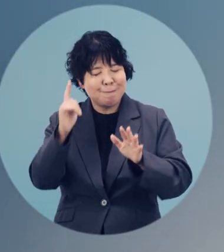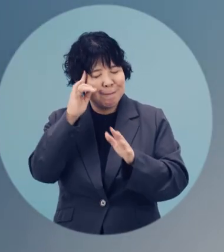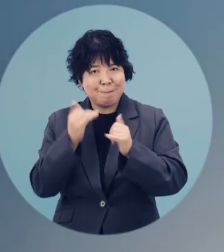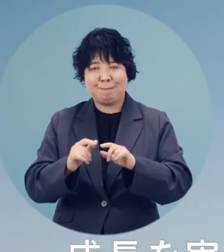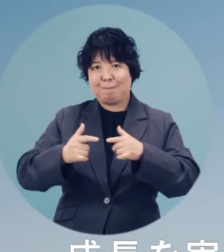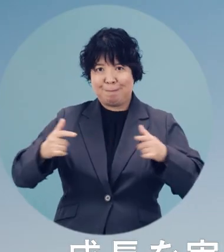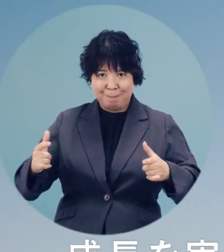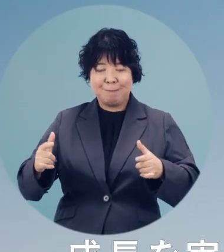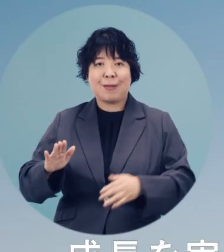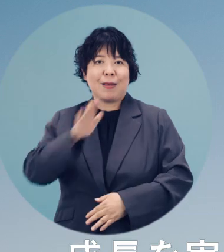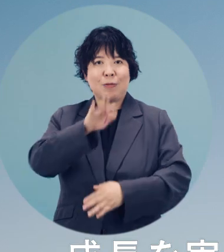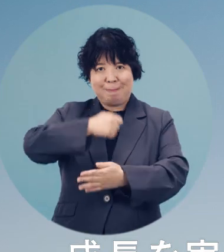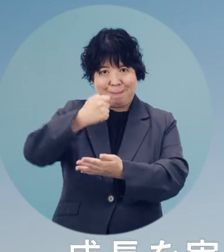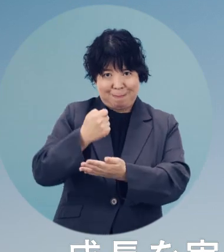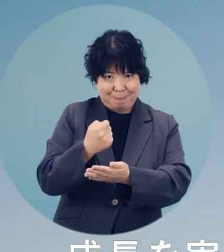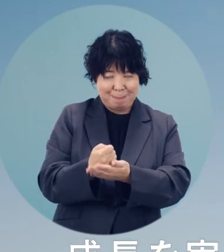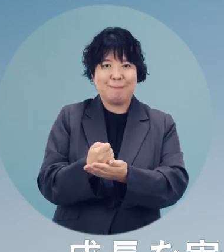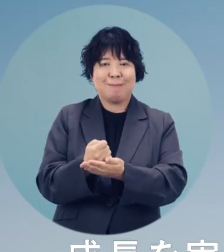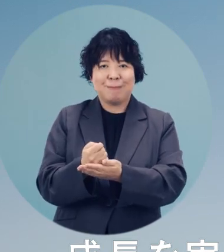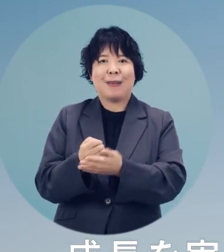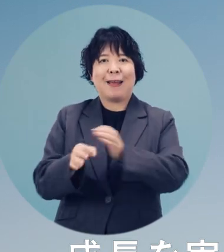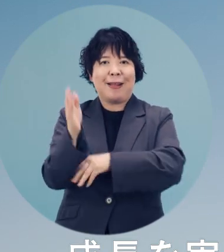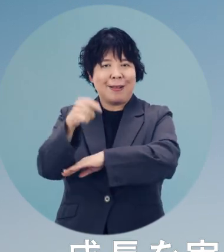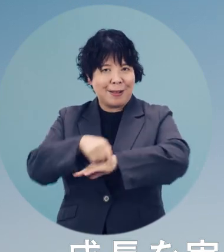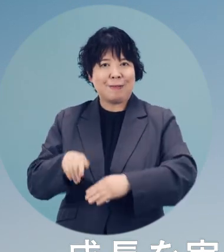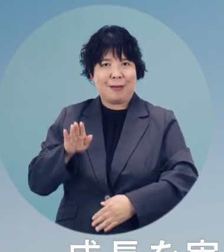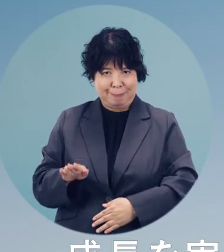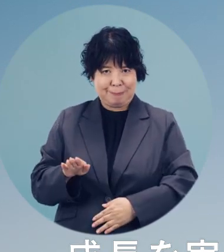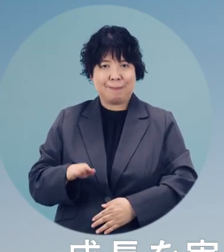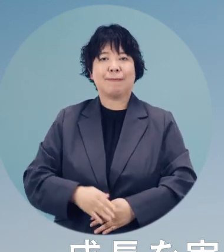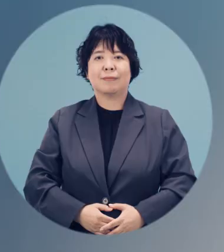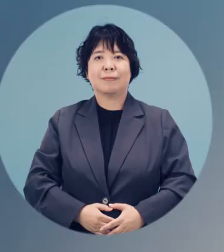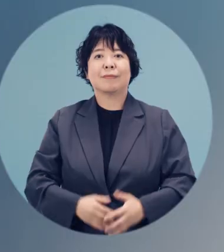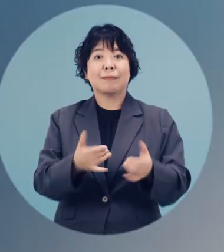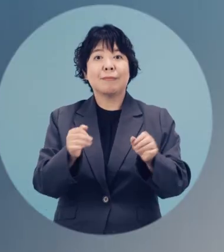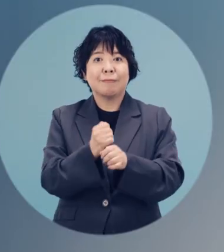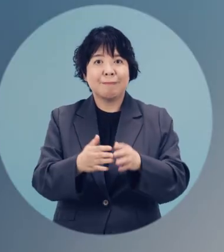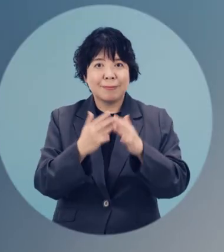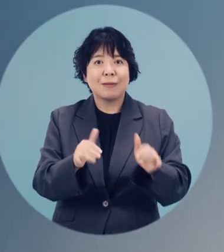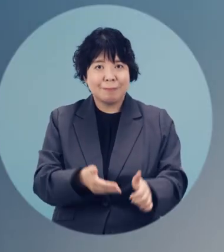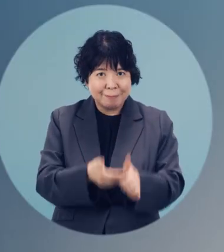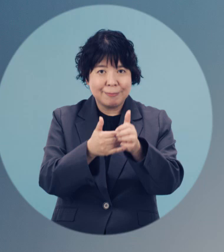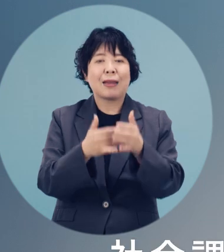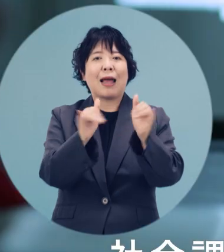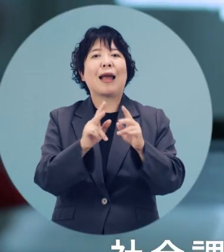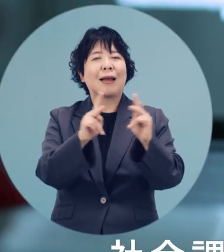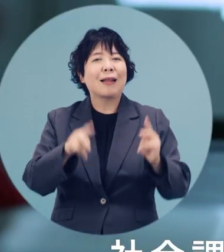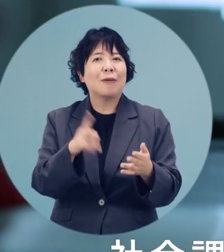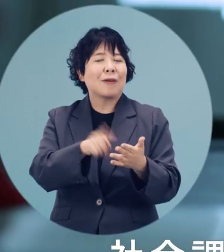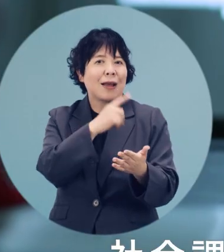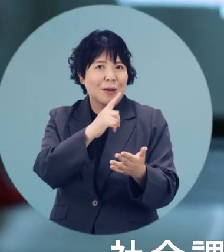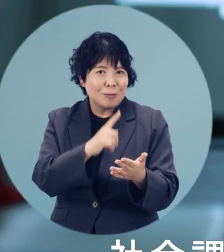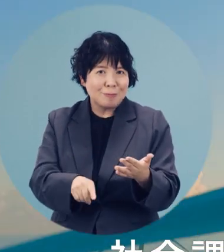復活させ、成長を実現するための明確な経済政策を持っています。社会起業家を育て、社会